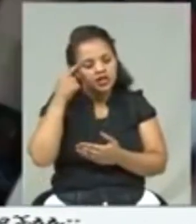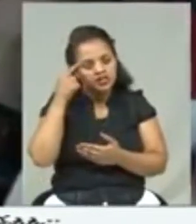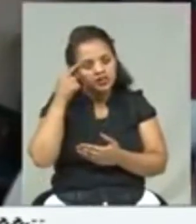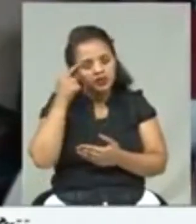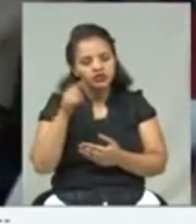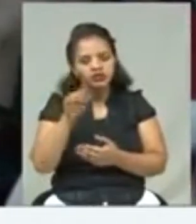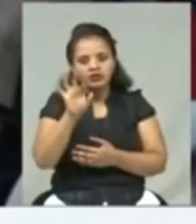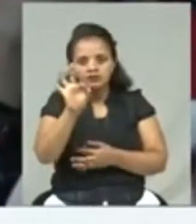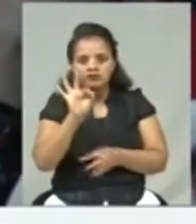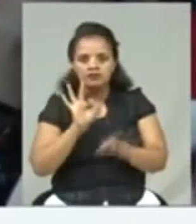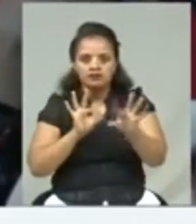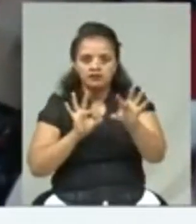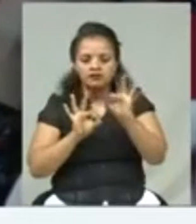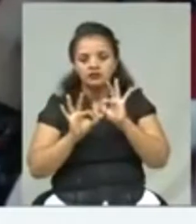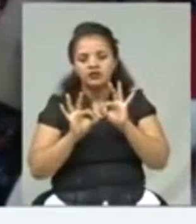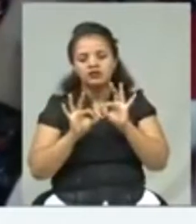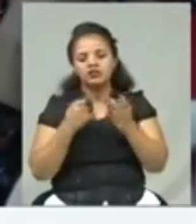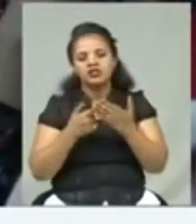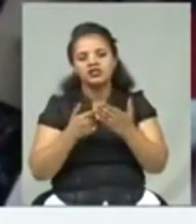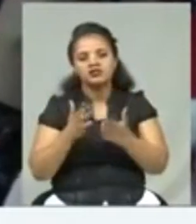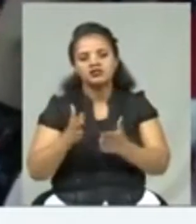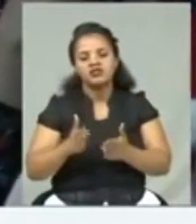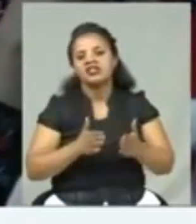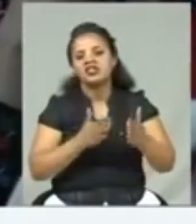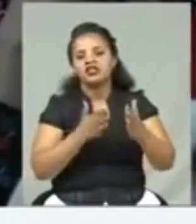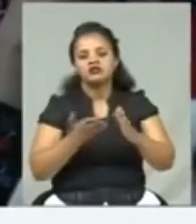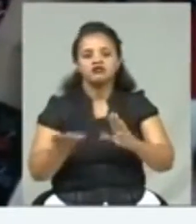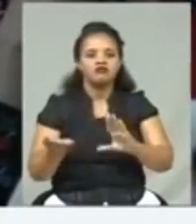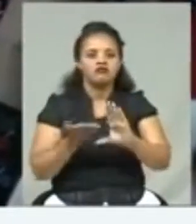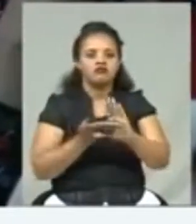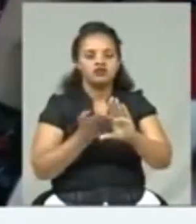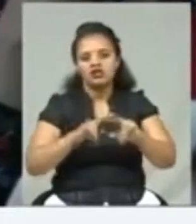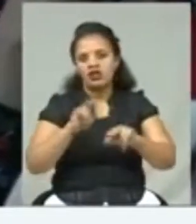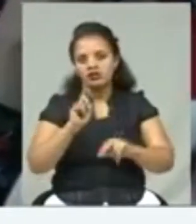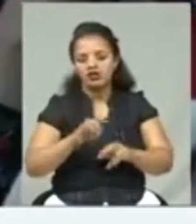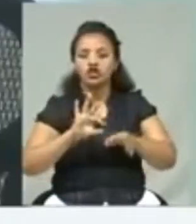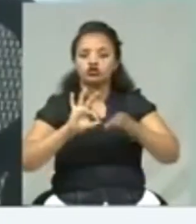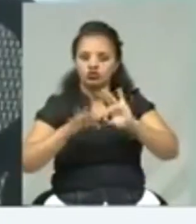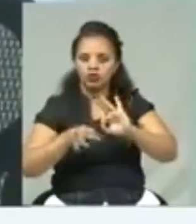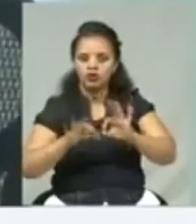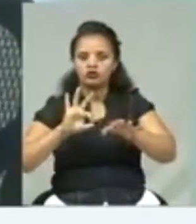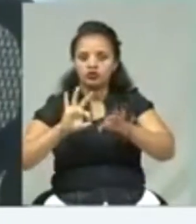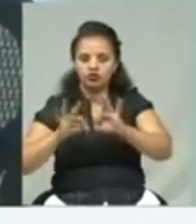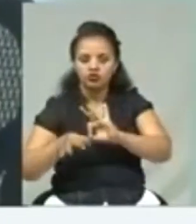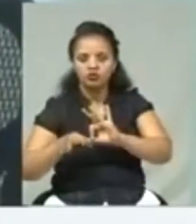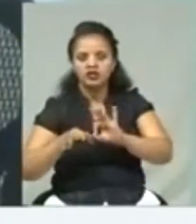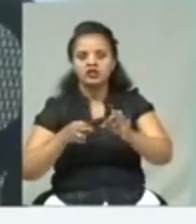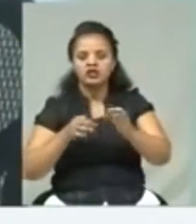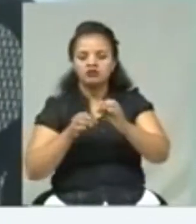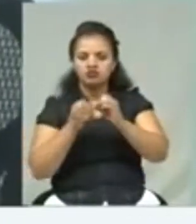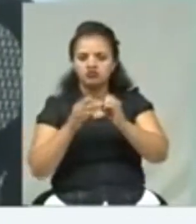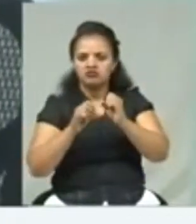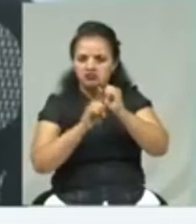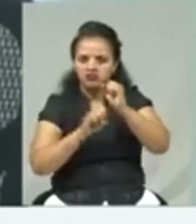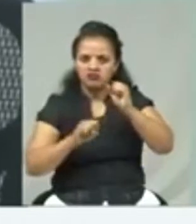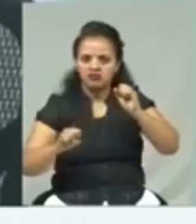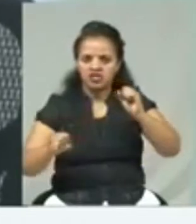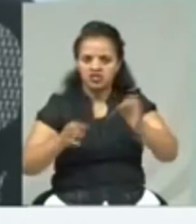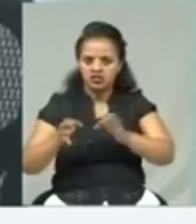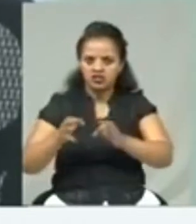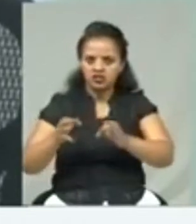የምናስባቸውን መርጠን በዛ መልክ መሰነድ እየተተረጎመ እየተተነተነ